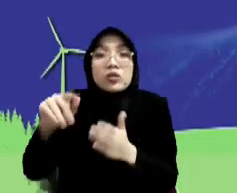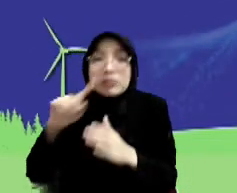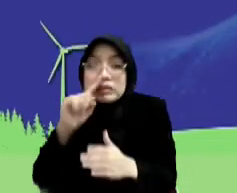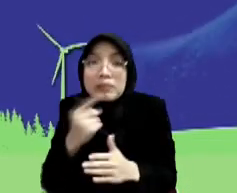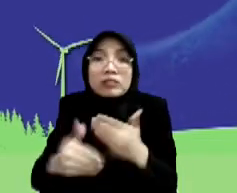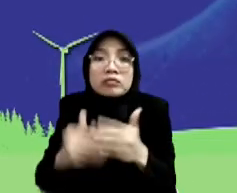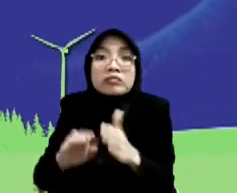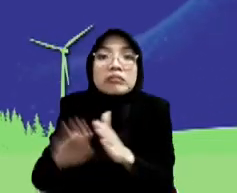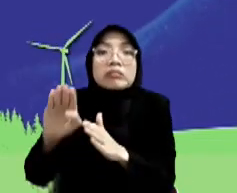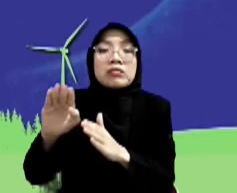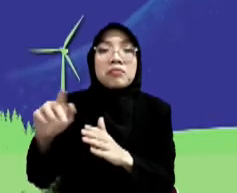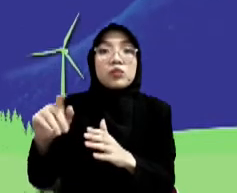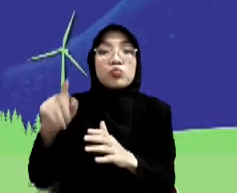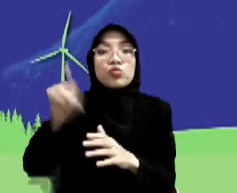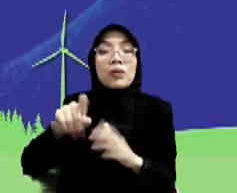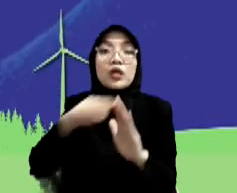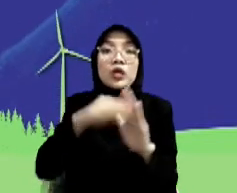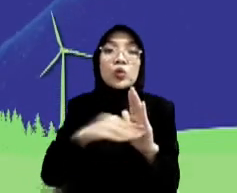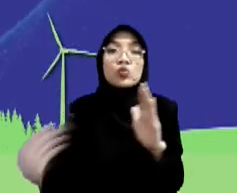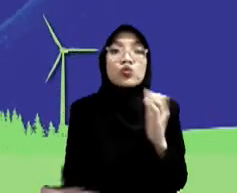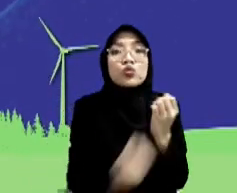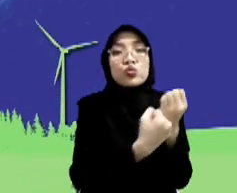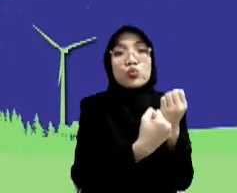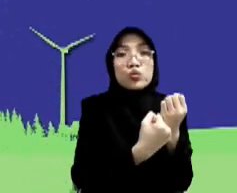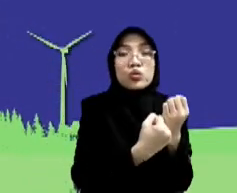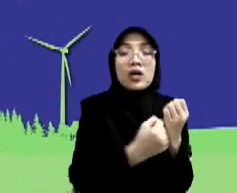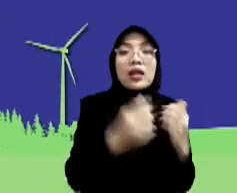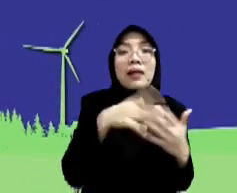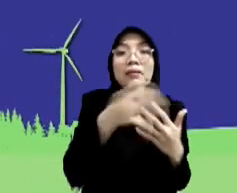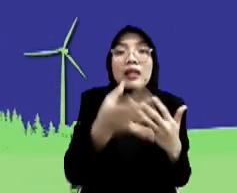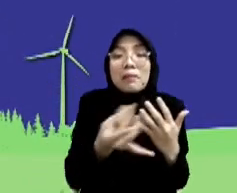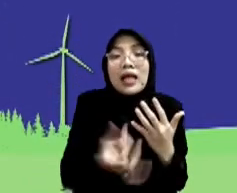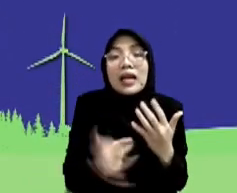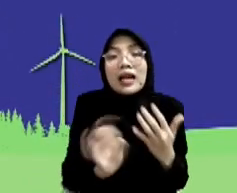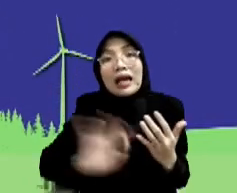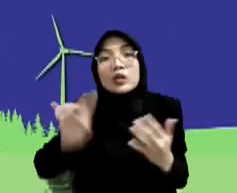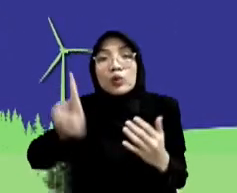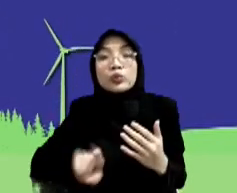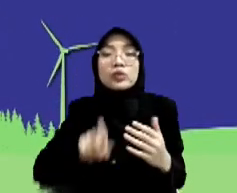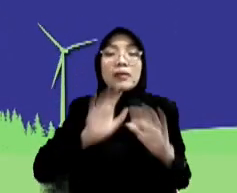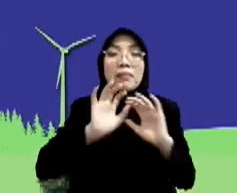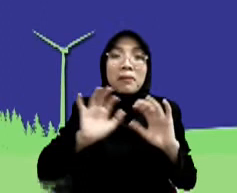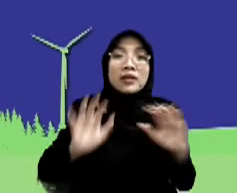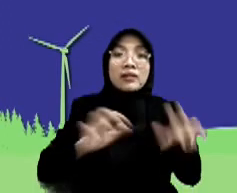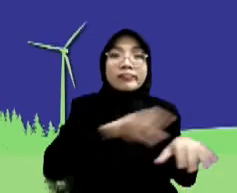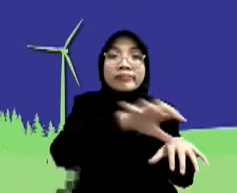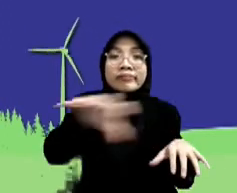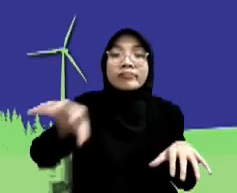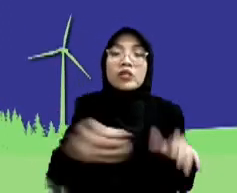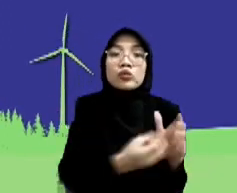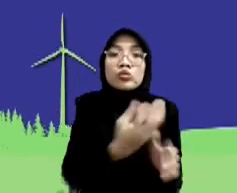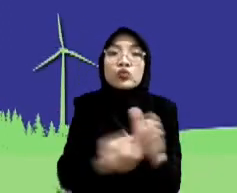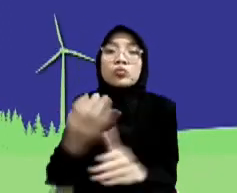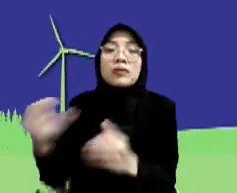accelerate ini kita perlu dukungan regulasi kita perlu dukungan eh options gitu kan dari e sebanyak mungkin eh provider seperti itu